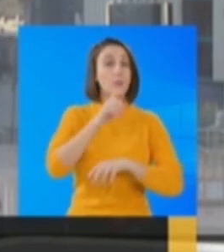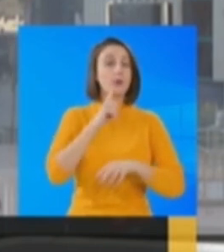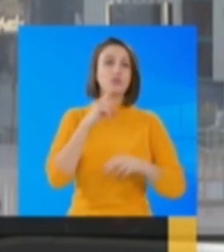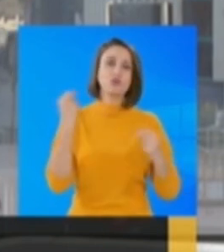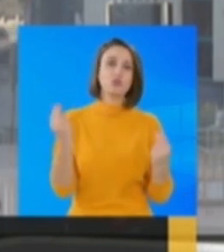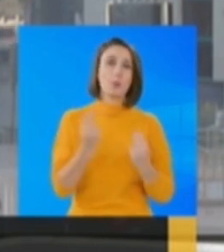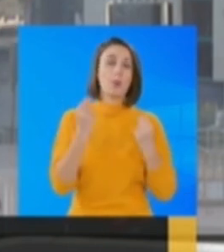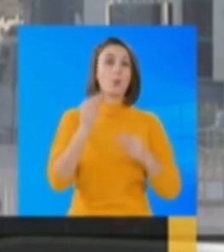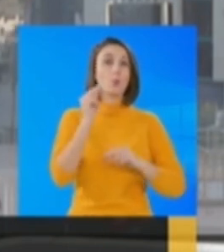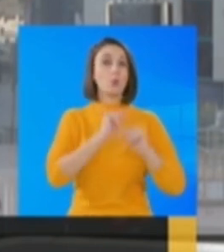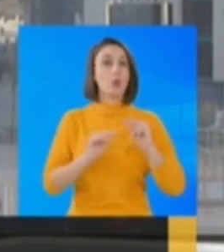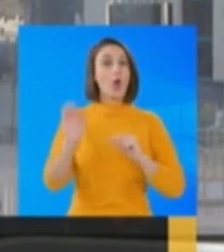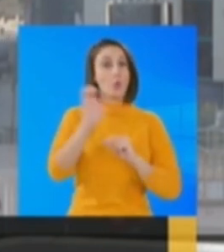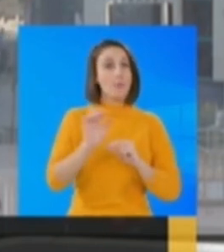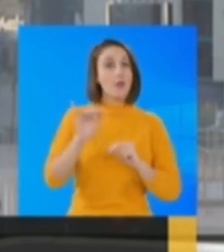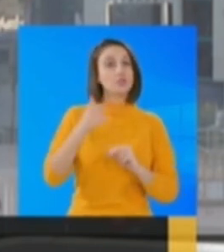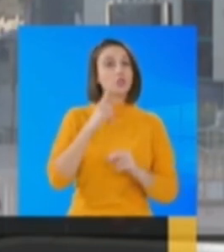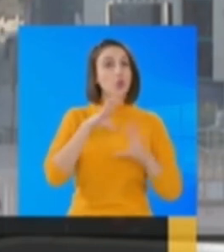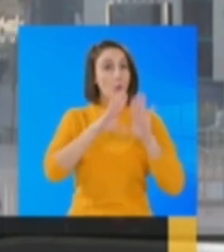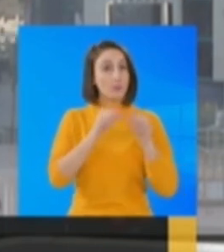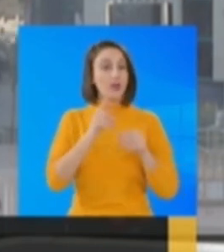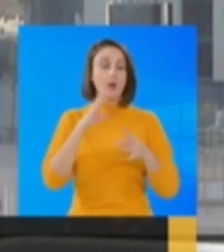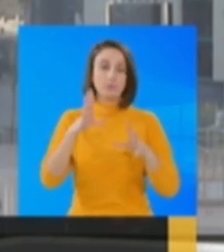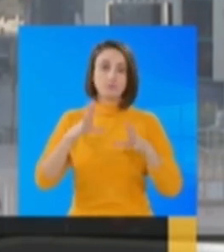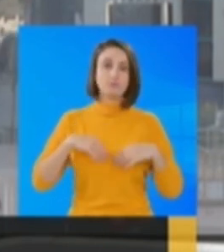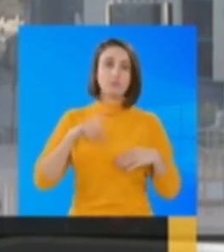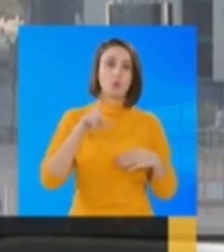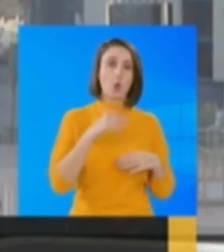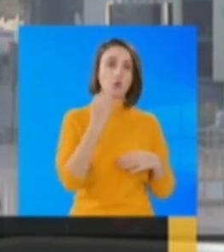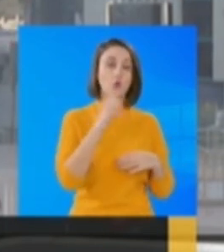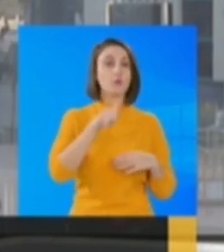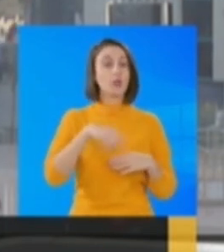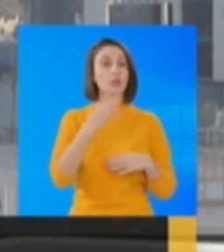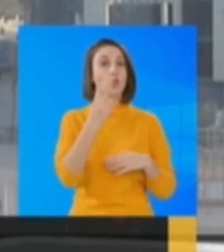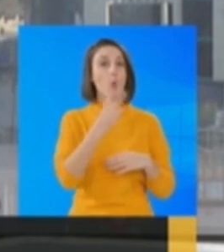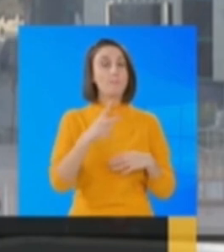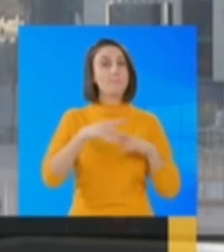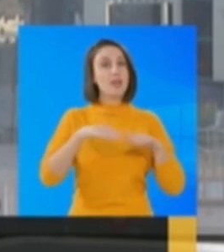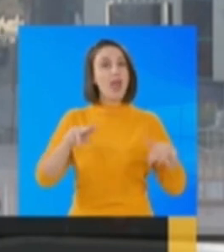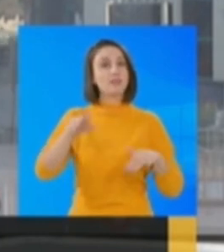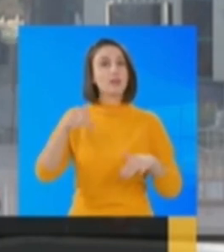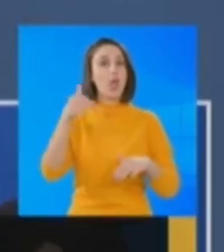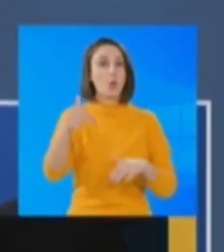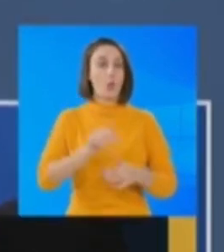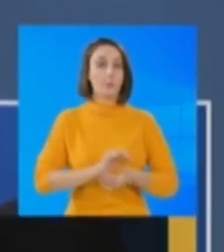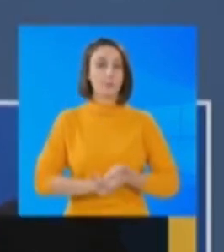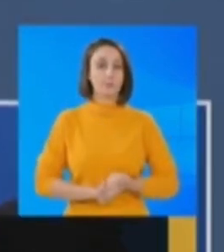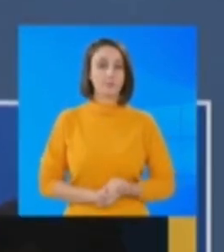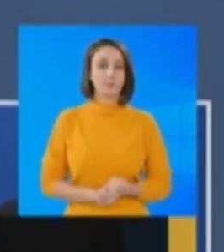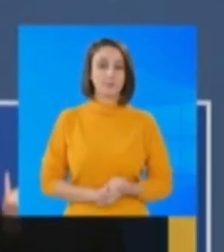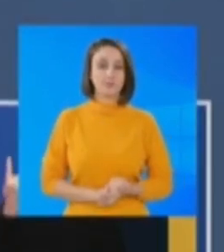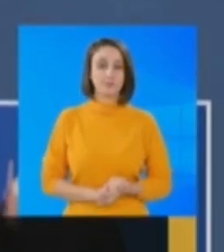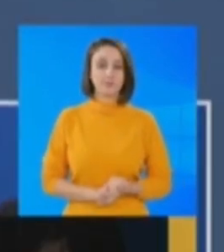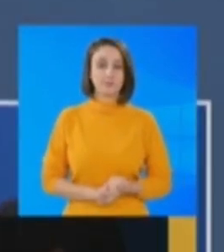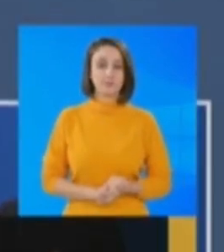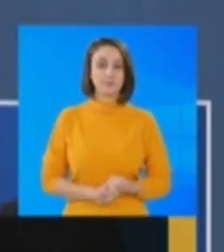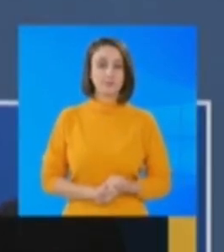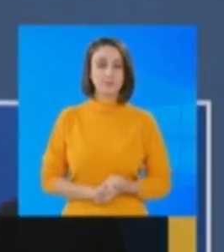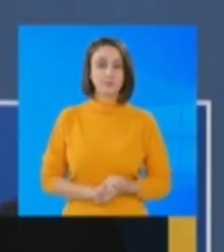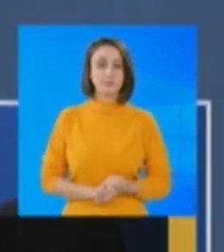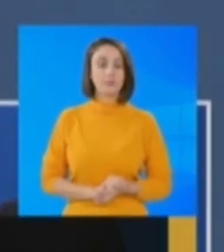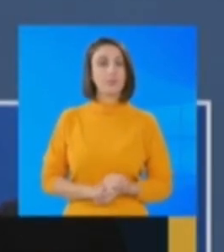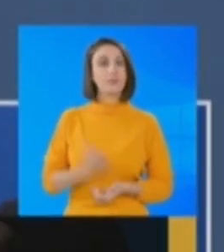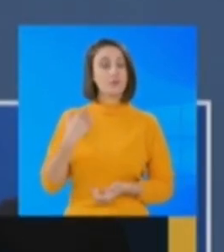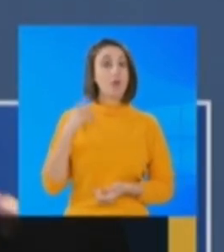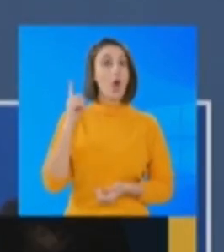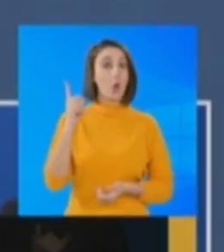Comisiei Europene este cel mai bun din Uniune și că România va absorbi cele 29,2 miliarde de euro. Am